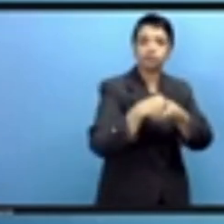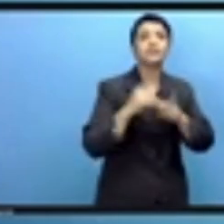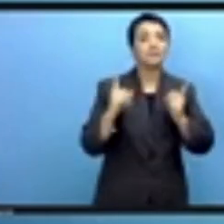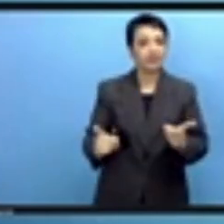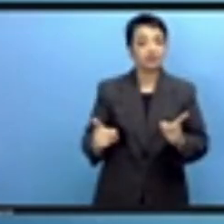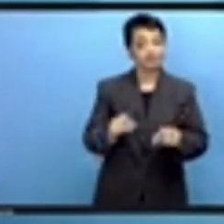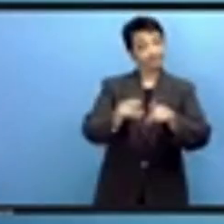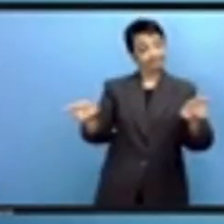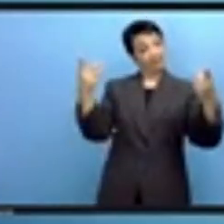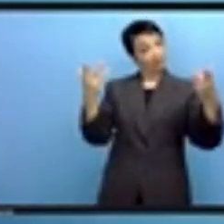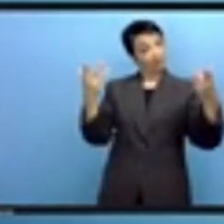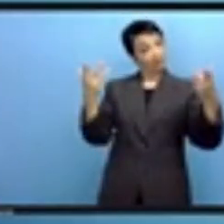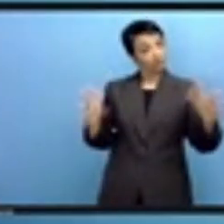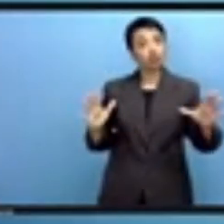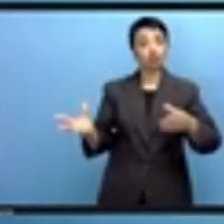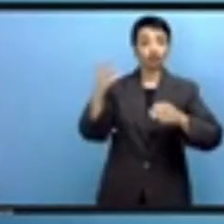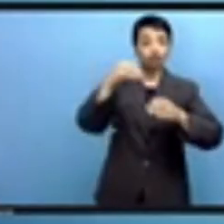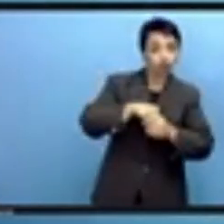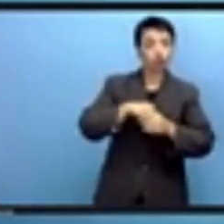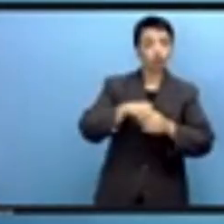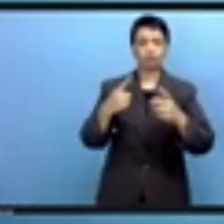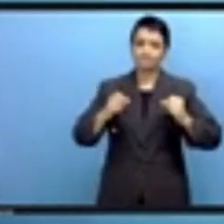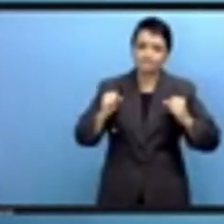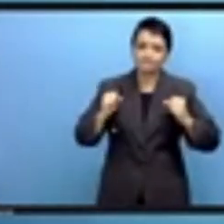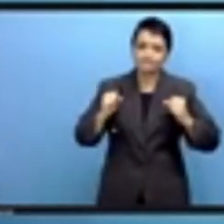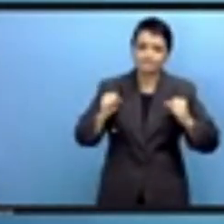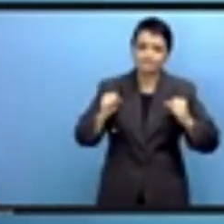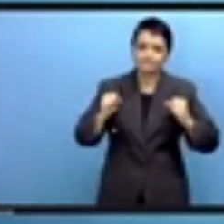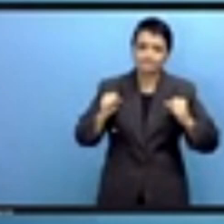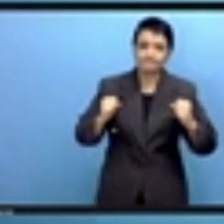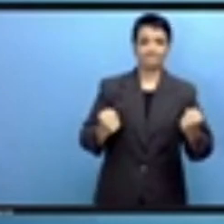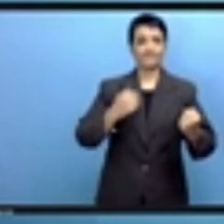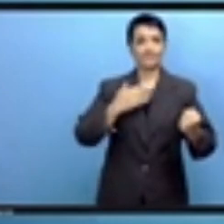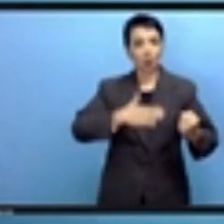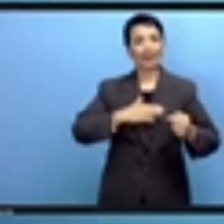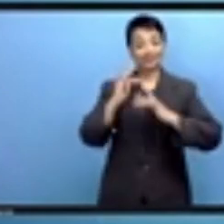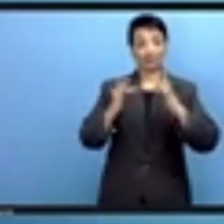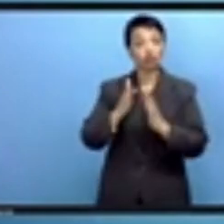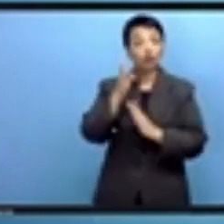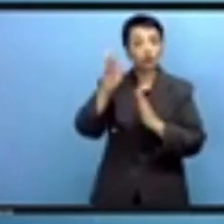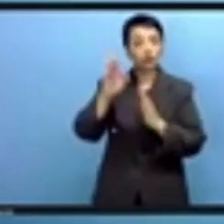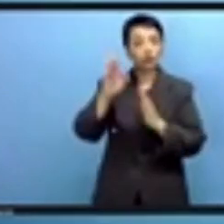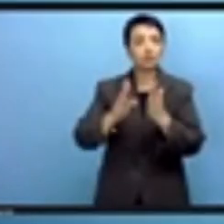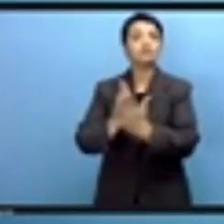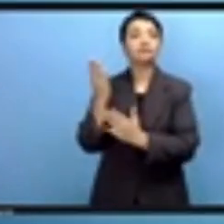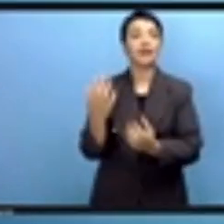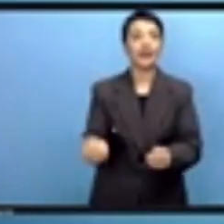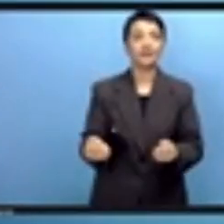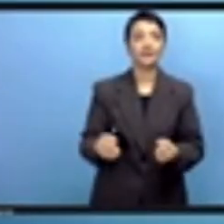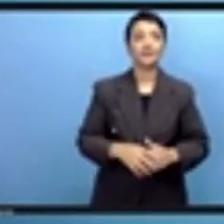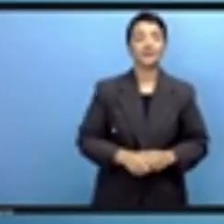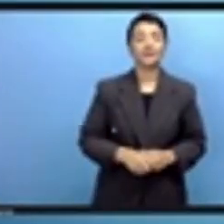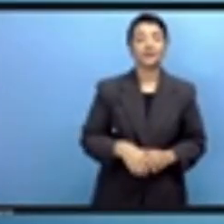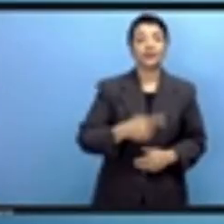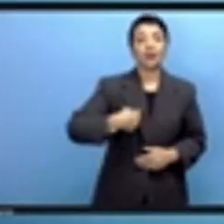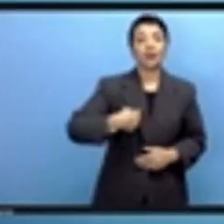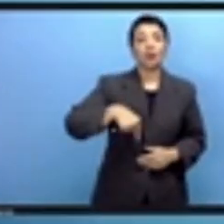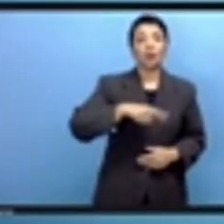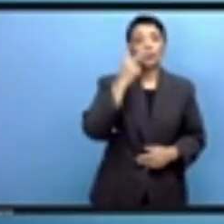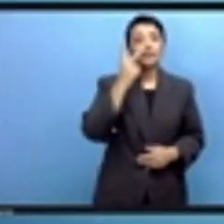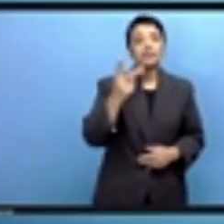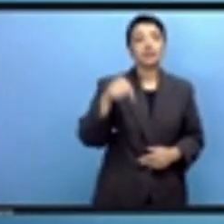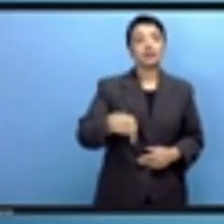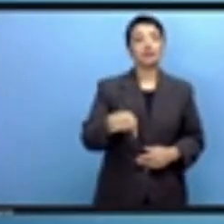他们已经扮演了非常重要的角色，推动了可有弹性的互联网的数字未来。 应